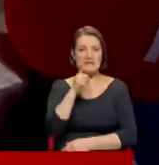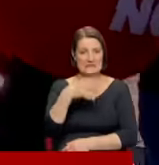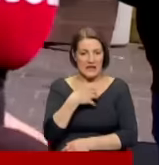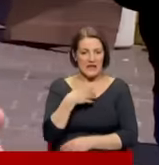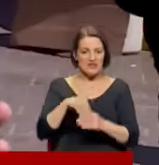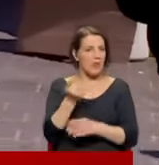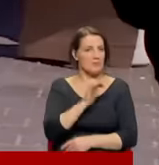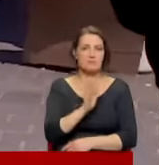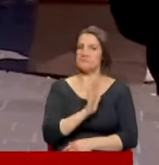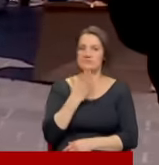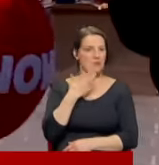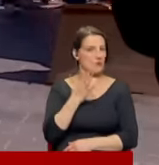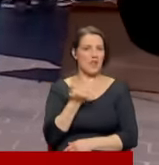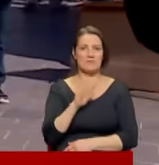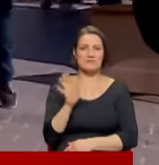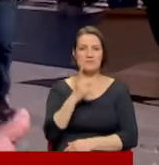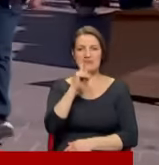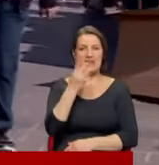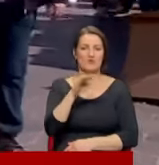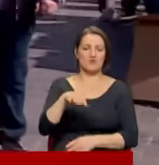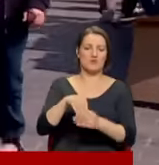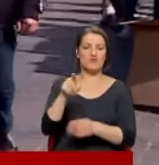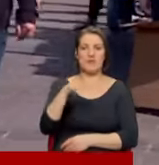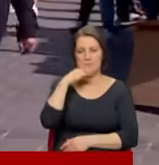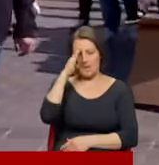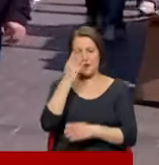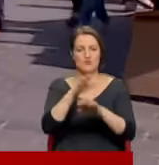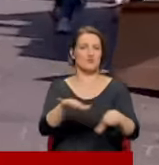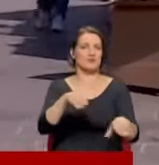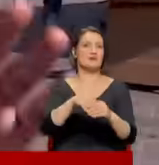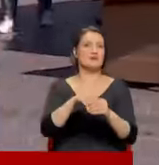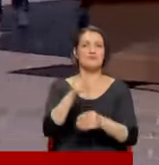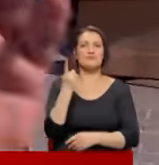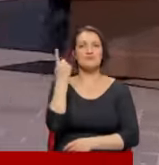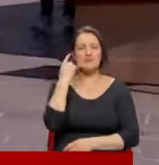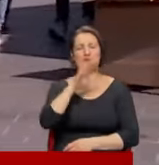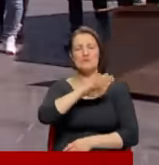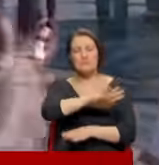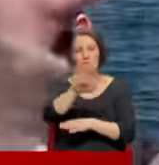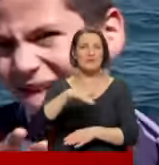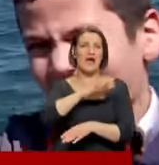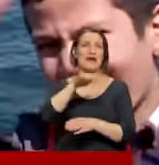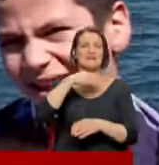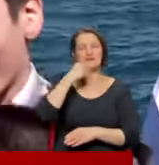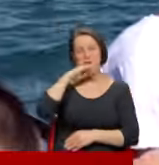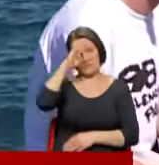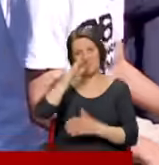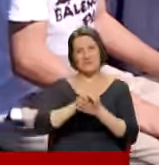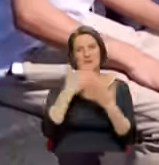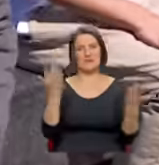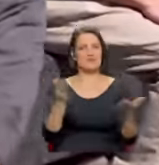kendinizi almadınız mı? Yok almadım. Bir tek çocuğa? Bir tek çocuğa. Bayram çocuklar için. Bütün herkesin bayramını kutluyorum.